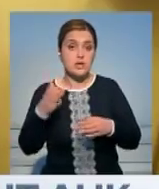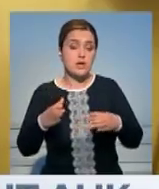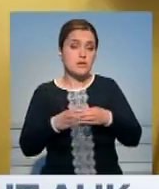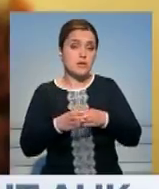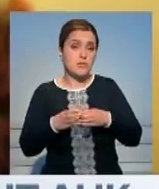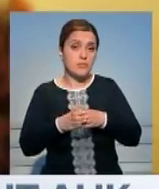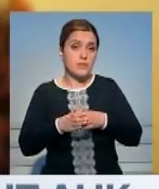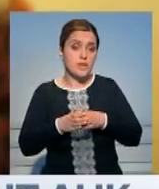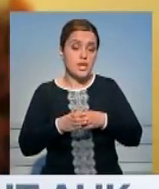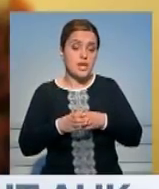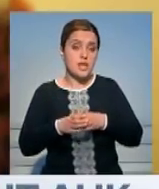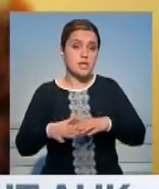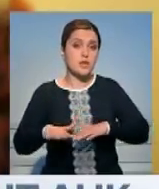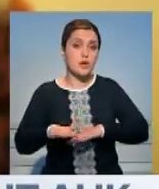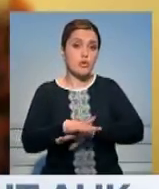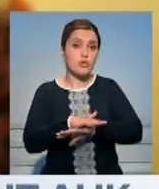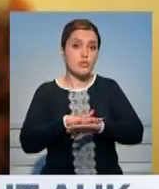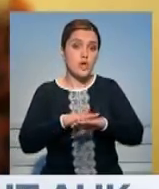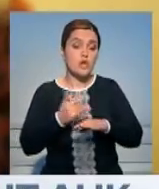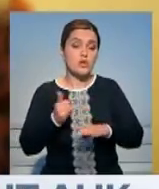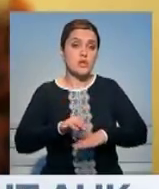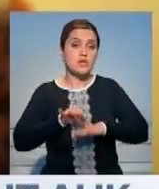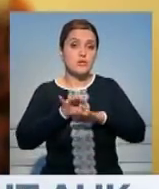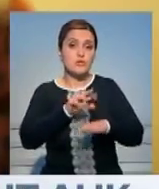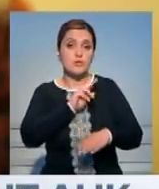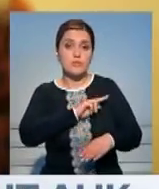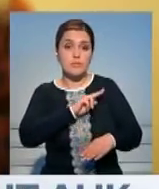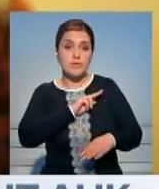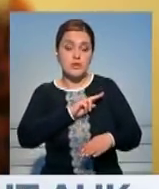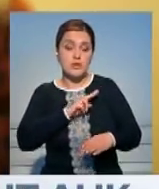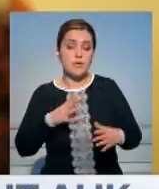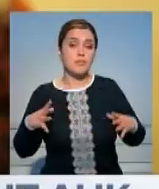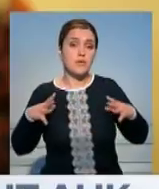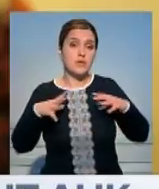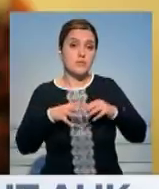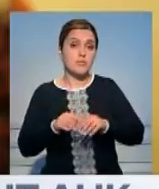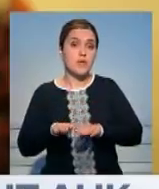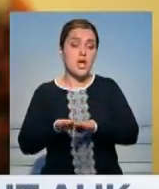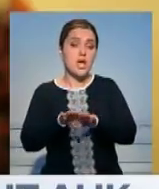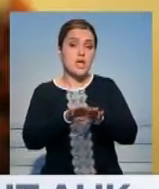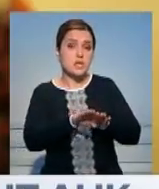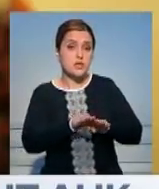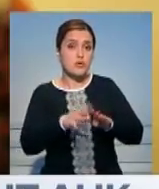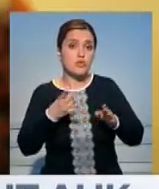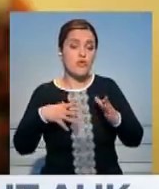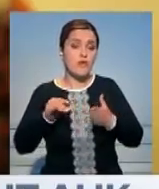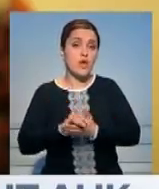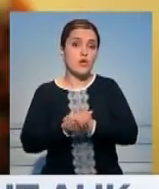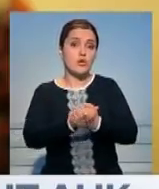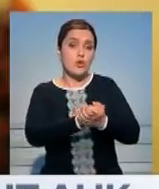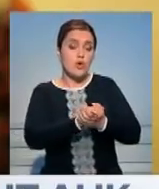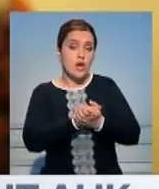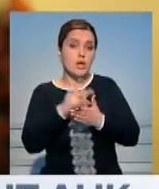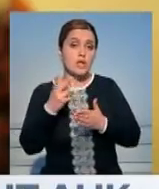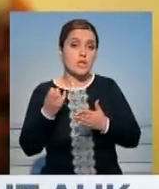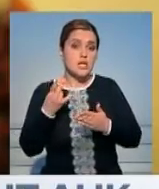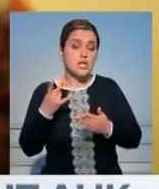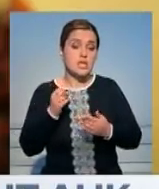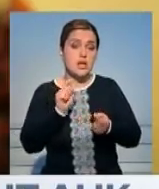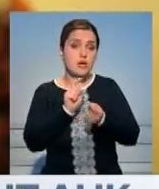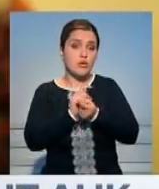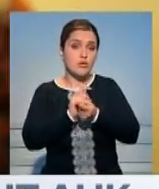всей стране. Идет работа по сплочению единой нации. И все этносы, которые